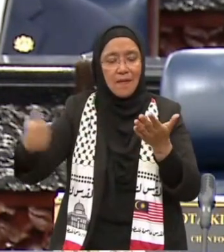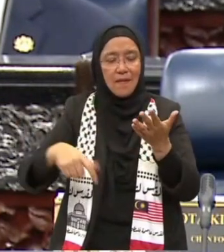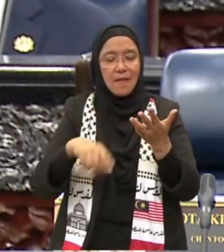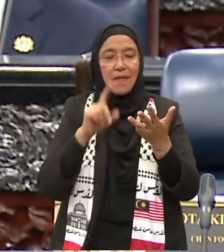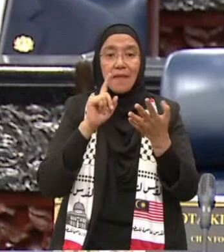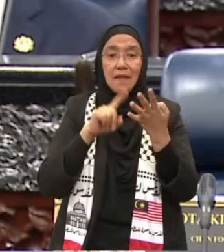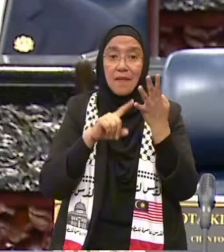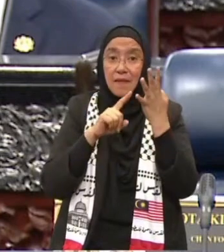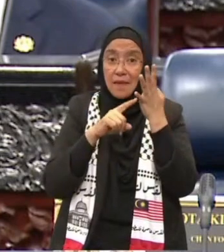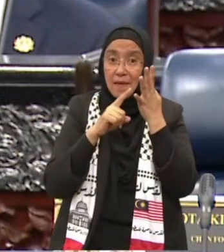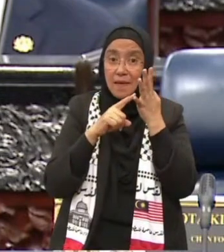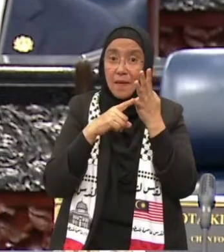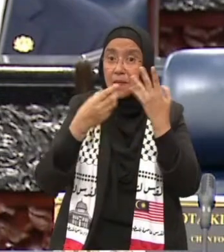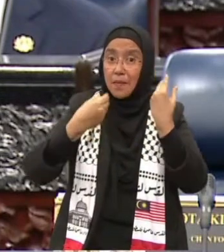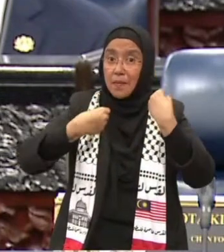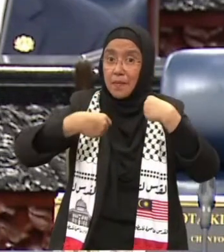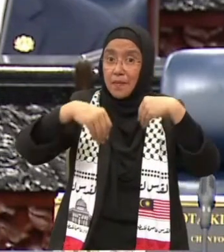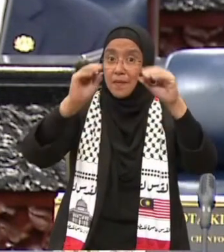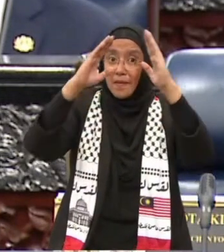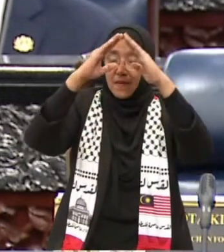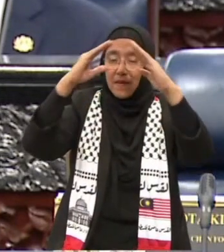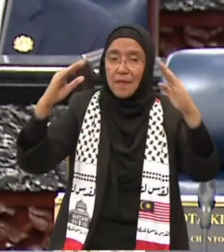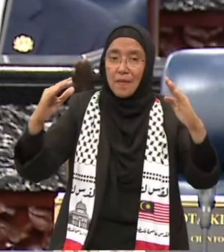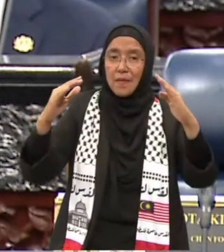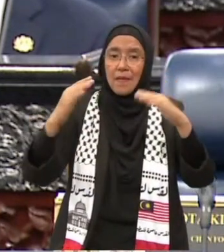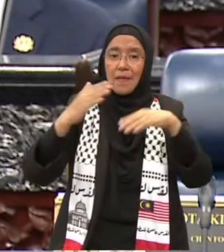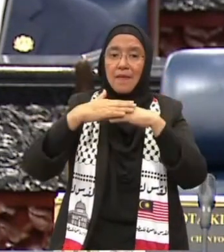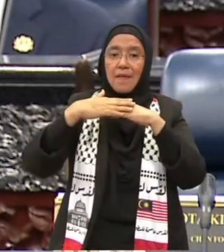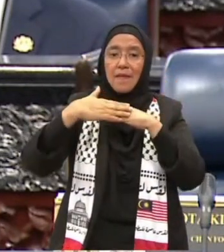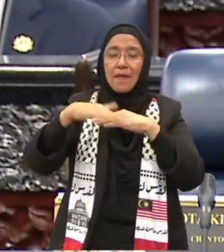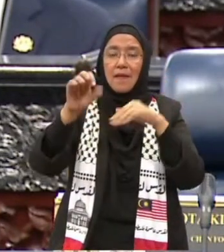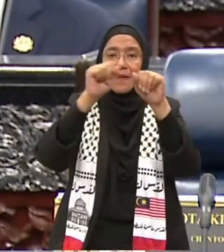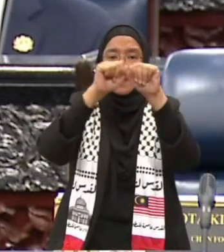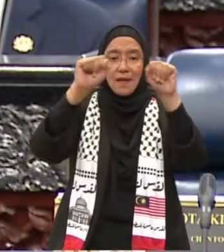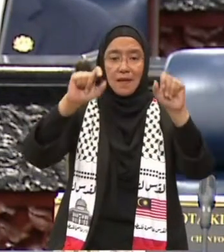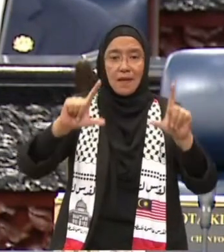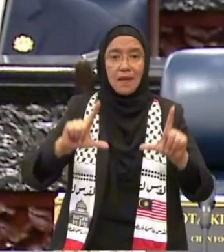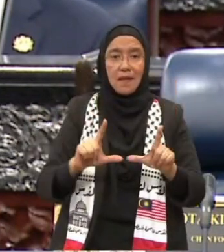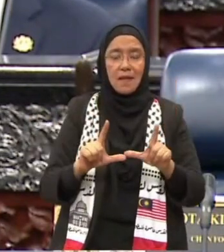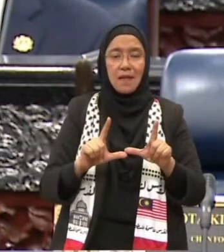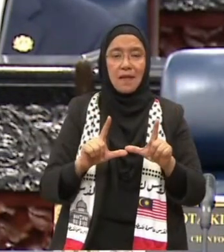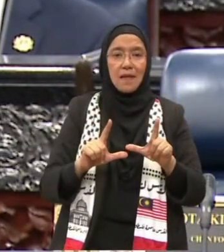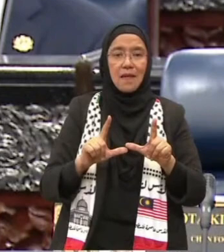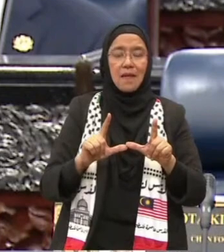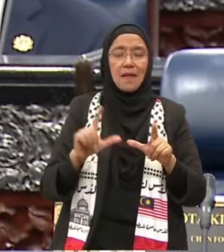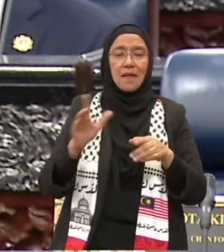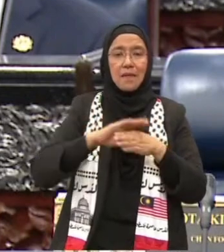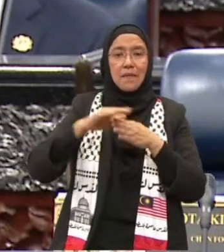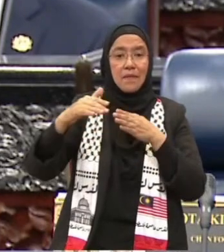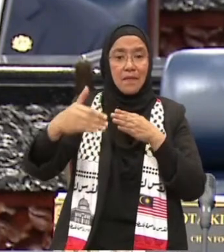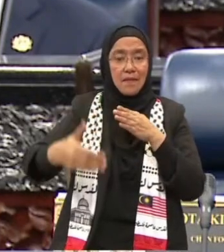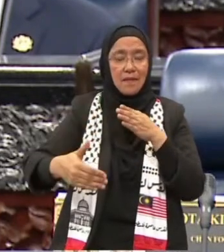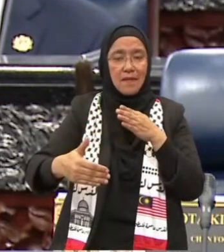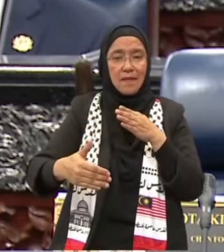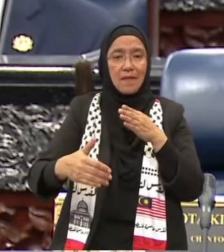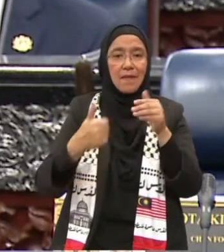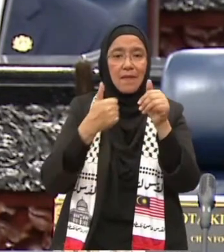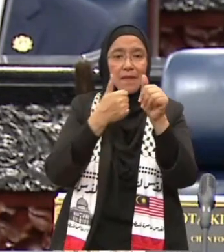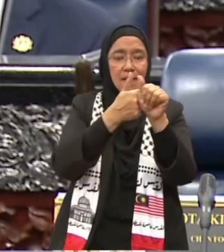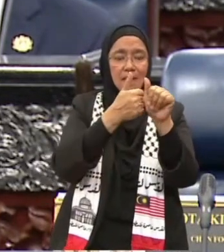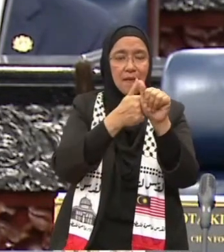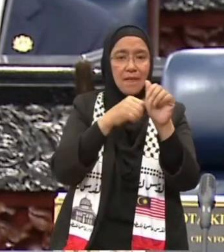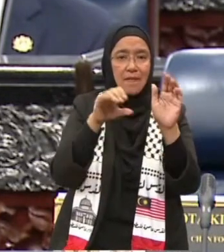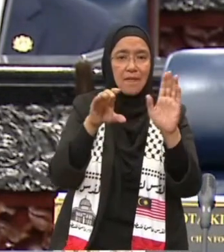rumah selepas memperolehi sijil perakuan siap dan pematuhan, Certificate of Completion and Compliance dengan